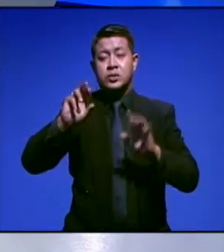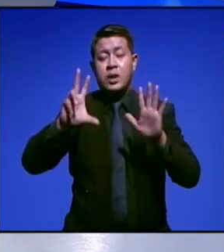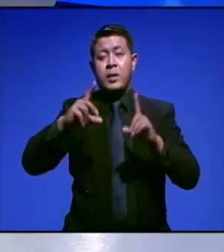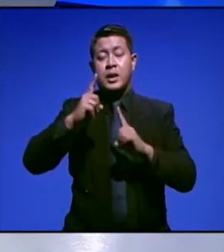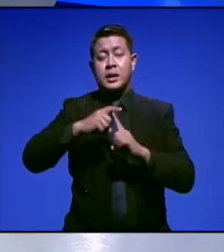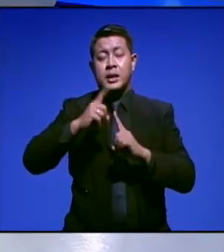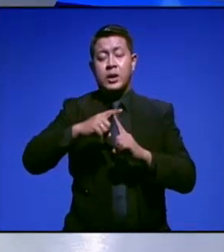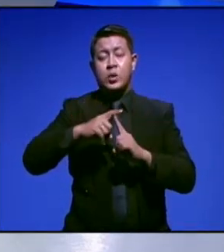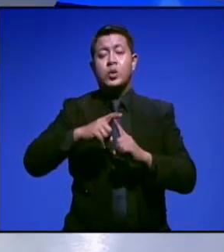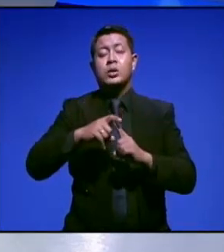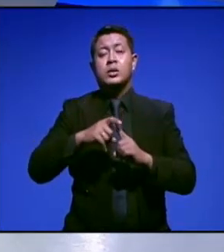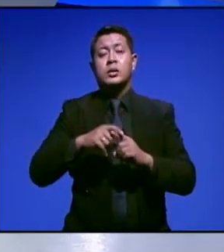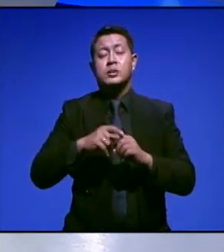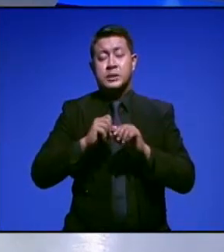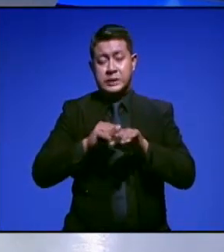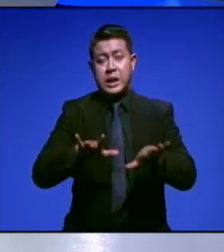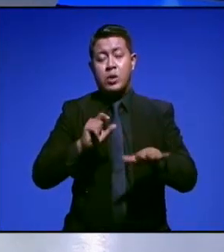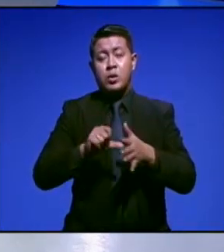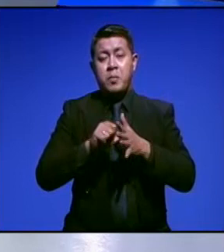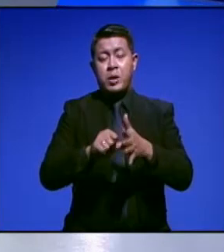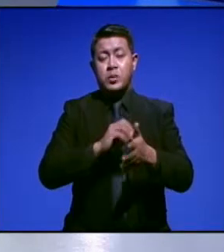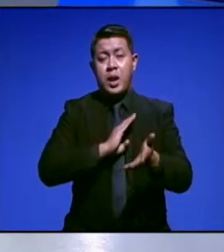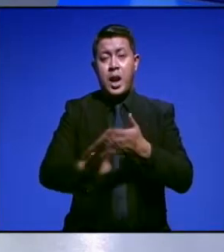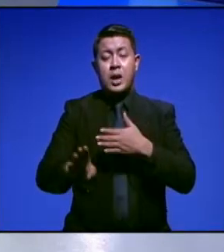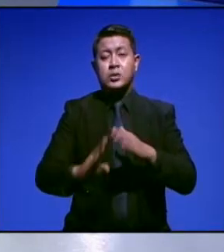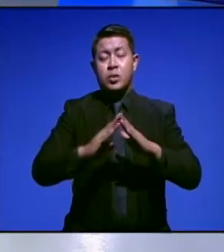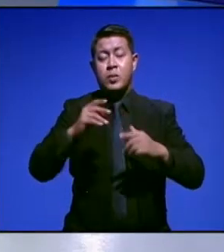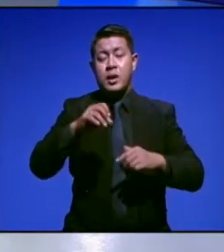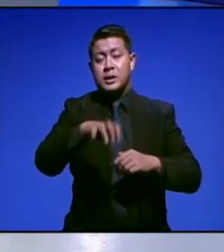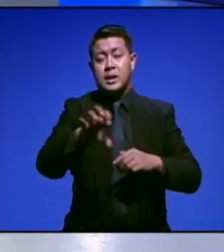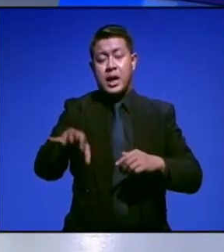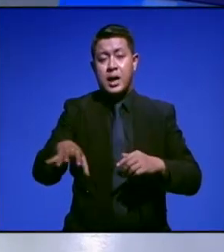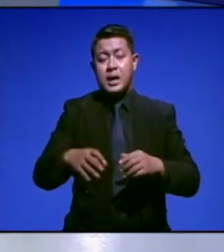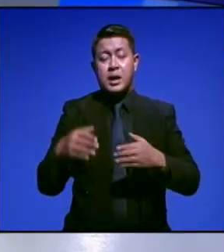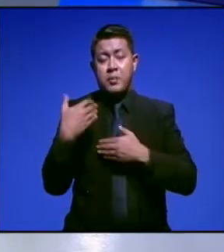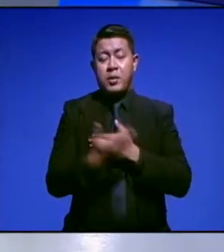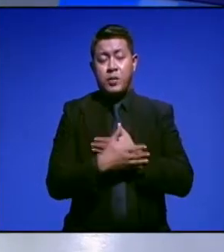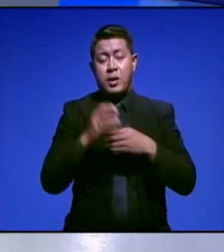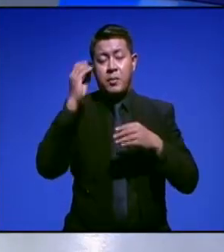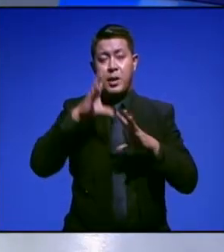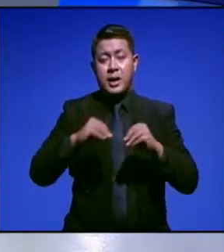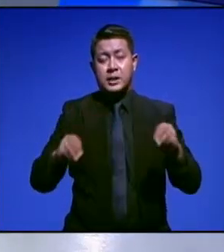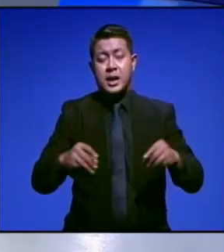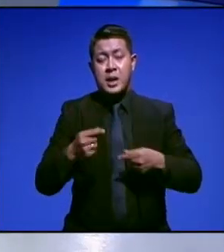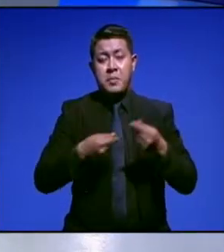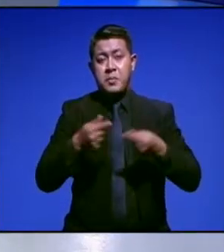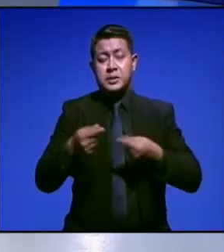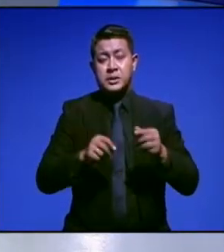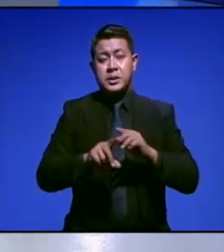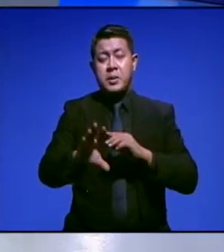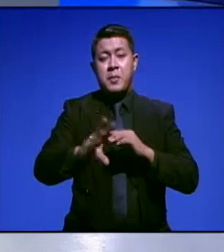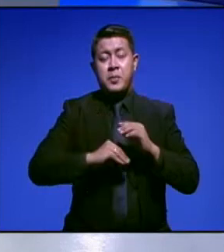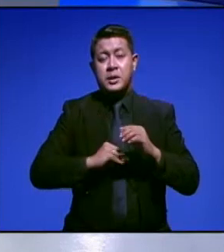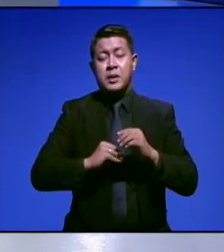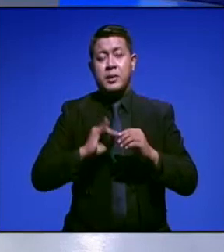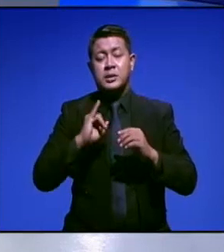16385 topiah dicairkan untuk bantuan tunai rumah tangga kemudian perlindungan pekerja dan pelaku bisnis pinjaman